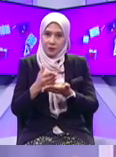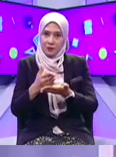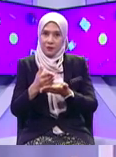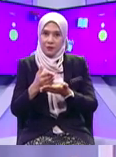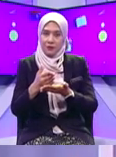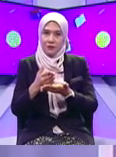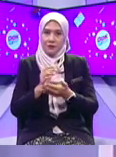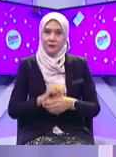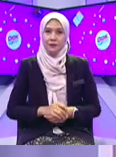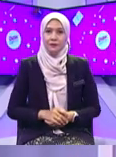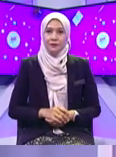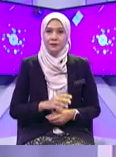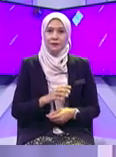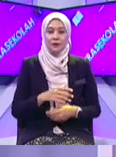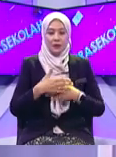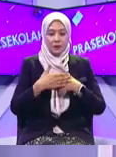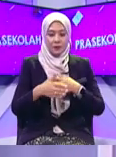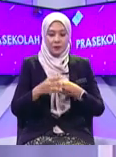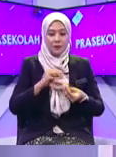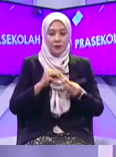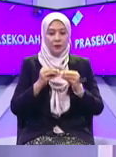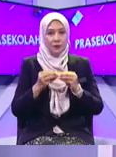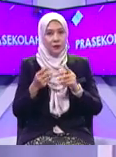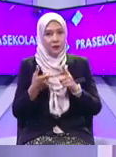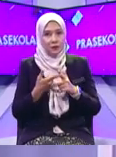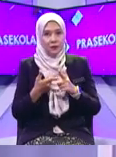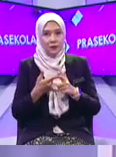Tadi lepas nemu yang kedua